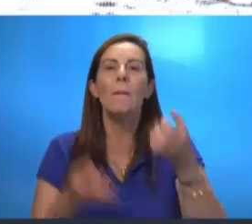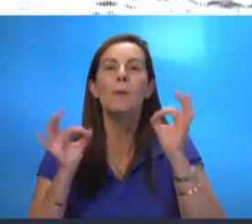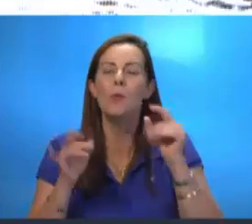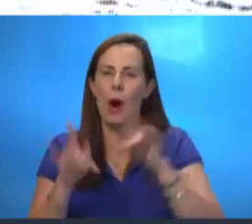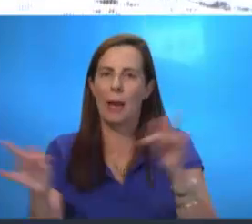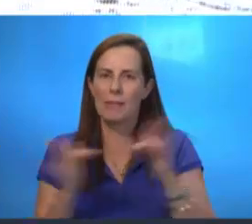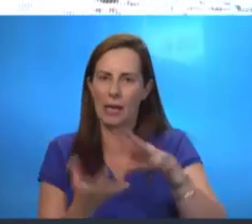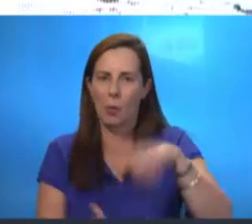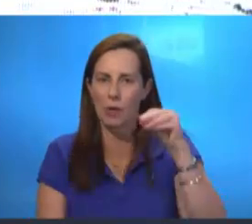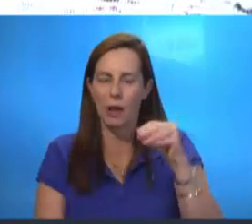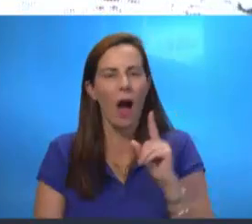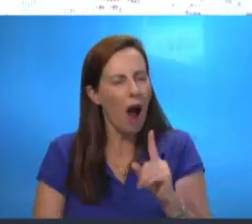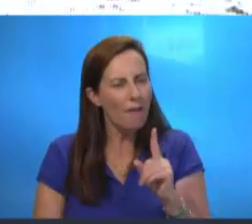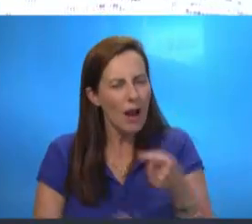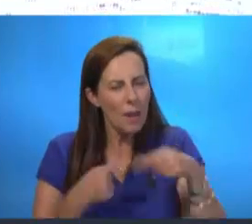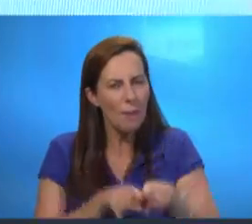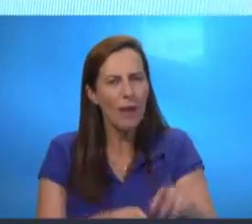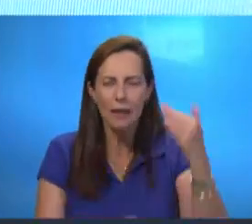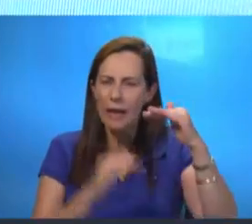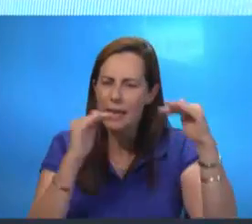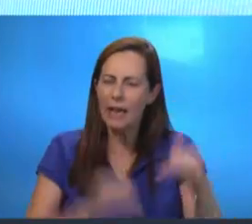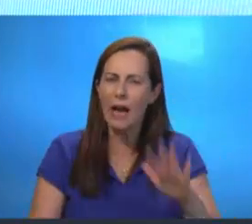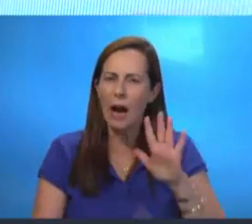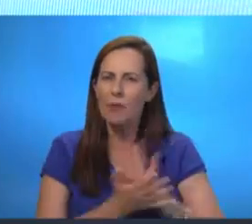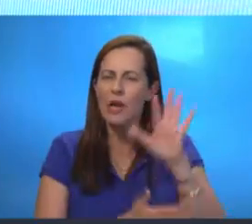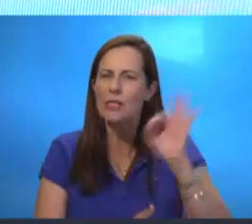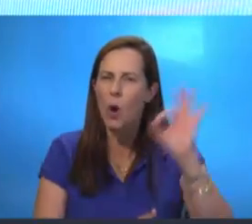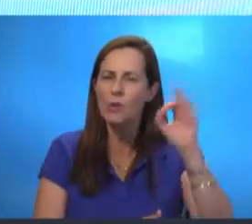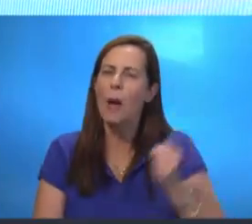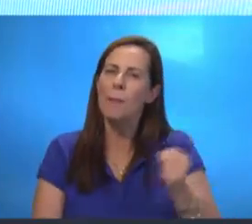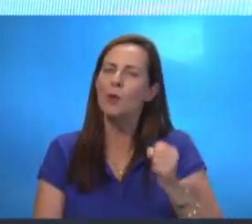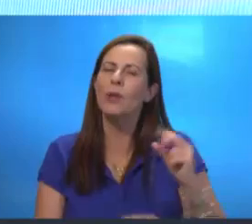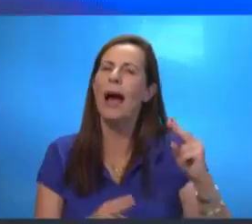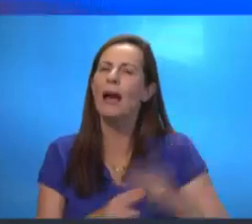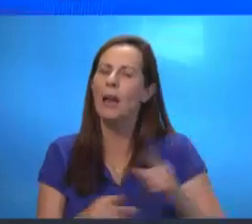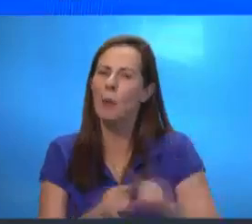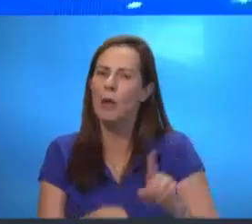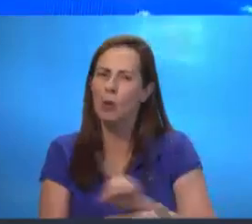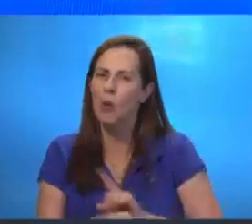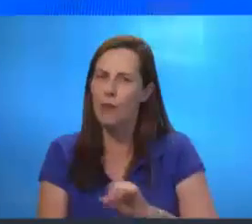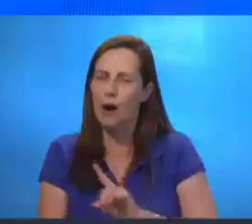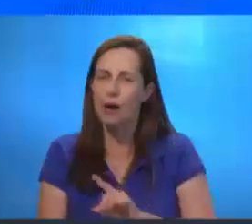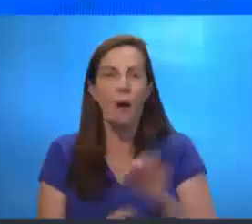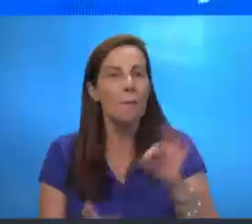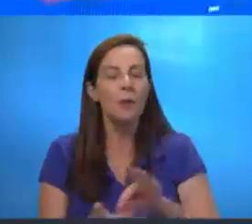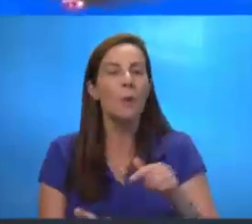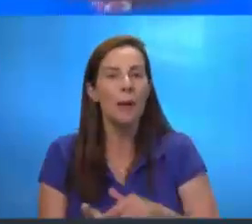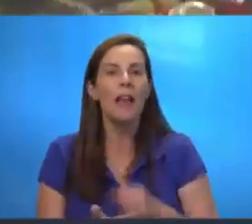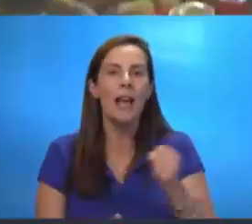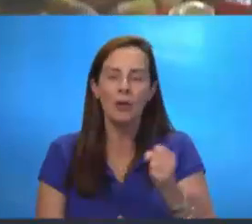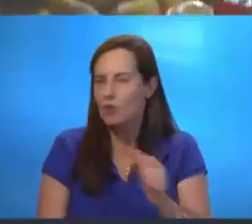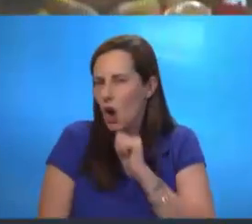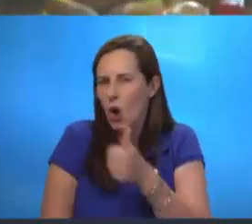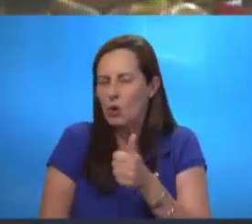למשחקים. אלא שבמקביל הייתה ירידה של 15% בתיירות הנכנסת באותה תקופה, בדיוק בגלל תיירים שלא רצו